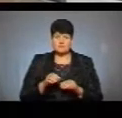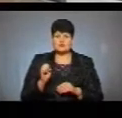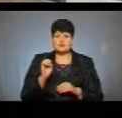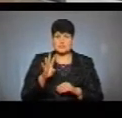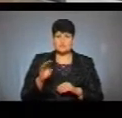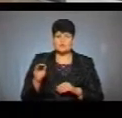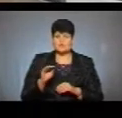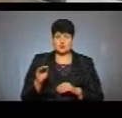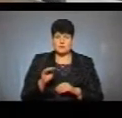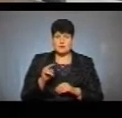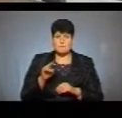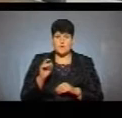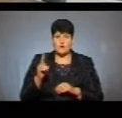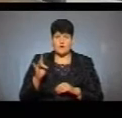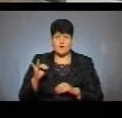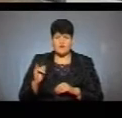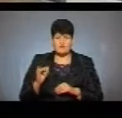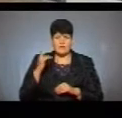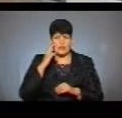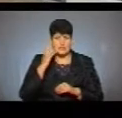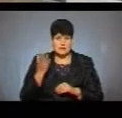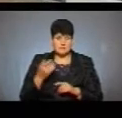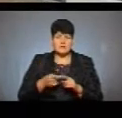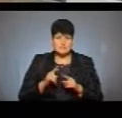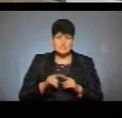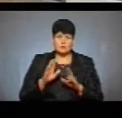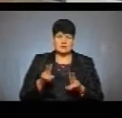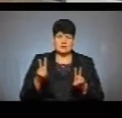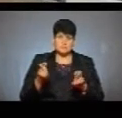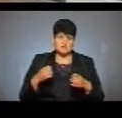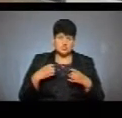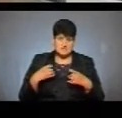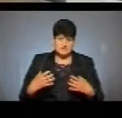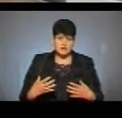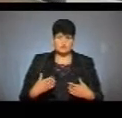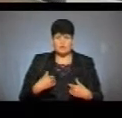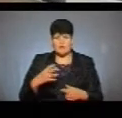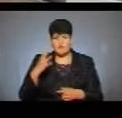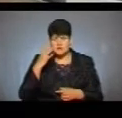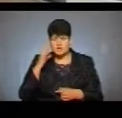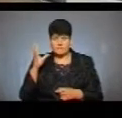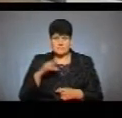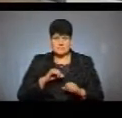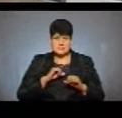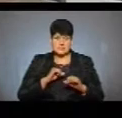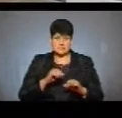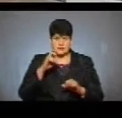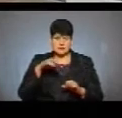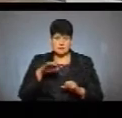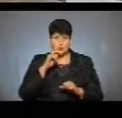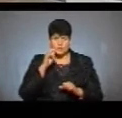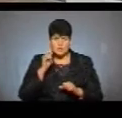14 жовтня на Покрові в Києві. Ну, це якраз буде тематичне свято, я вважаю, всі захисники вітчизни